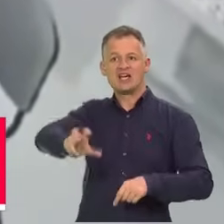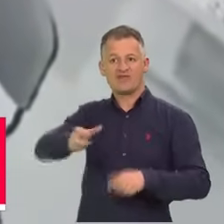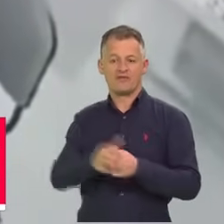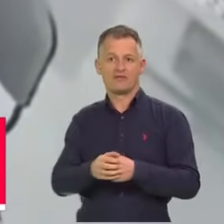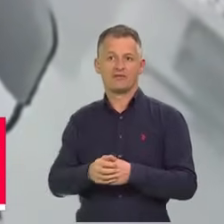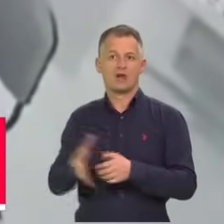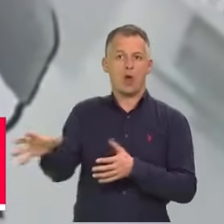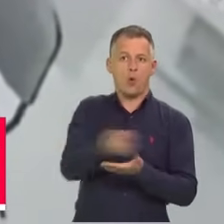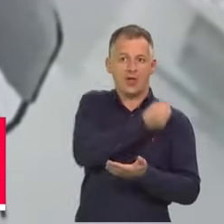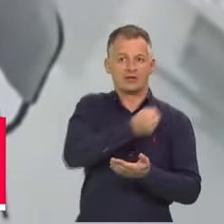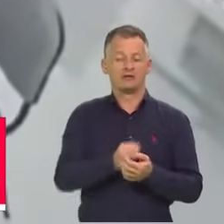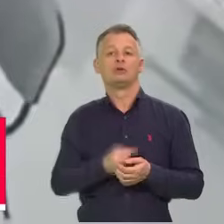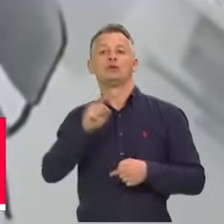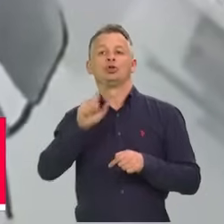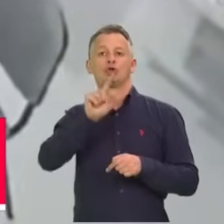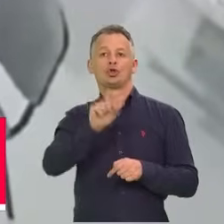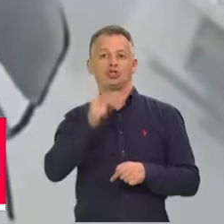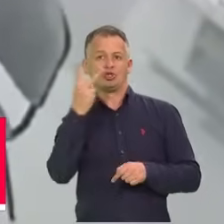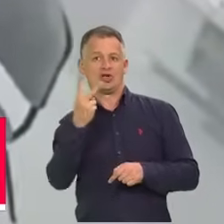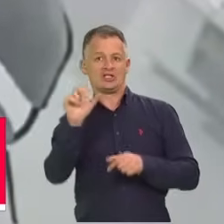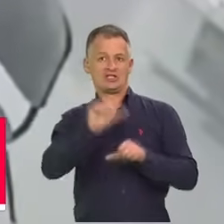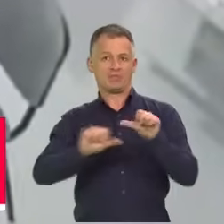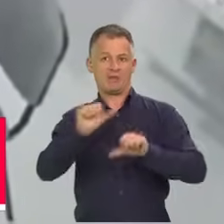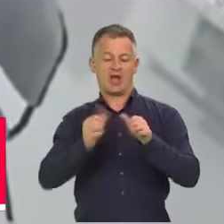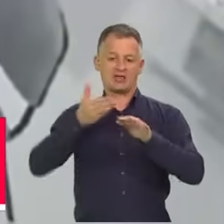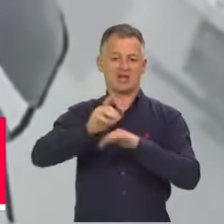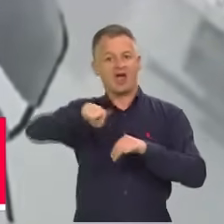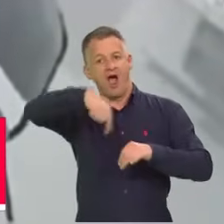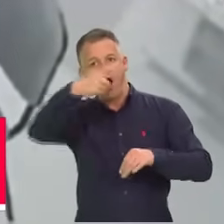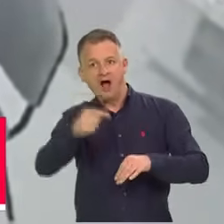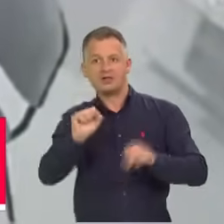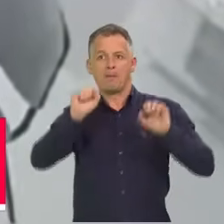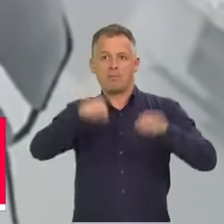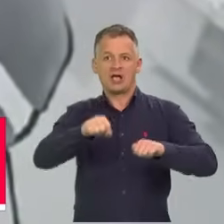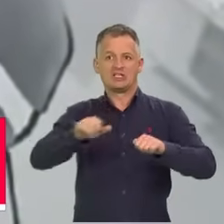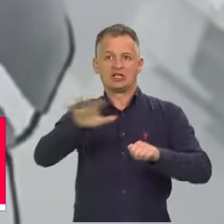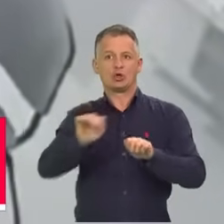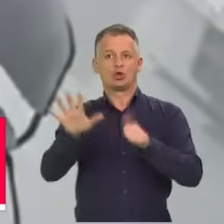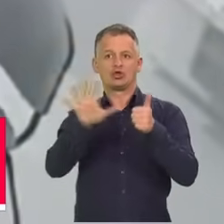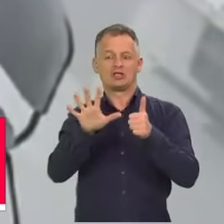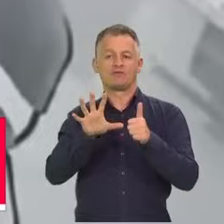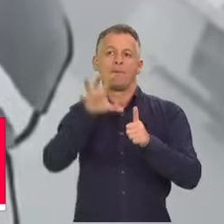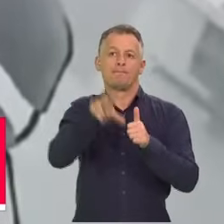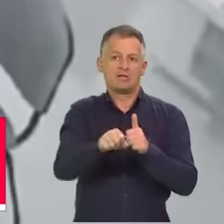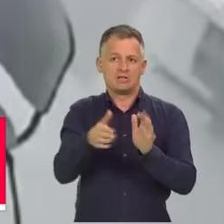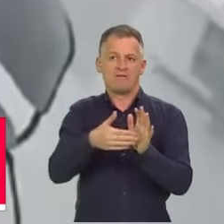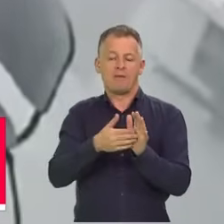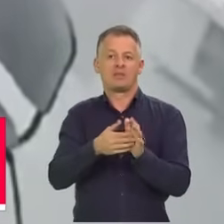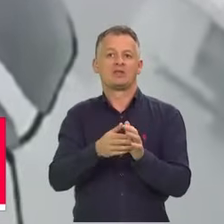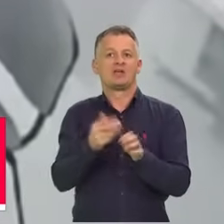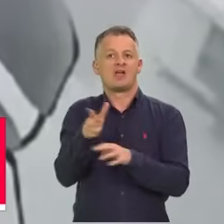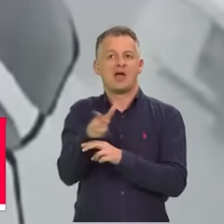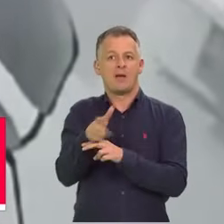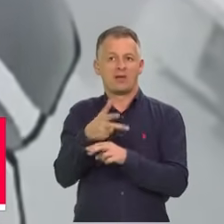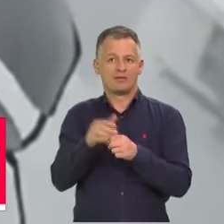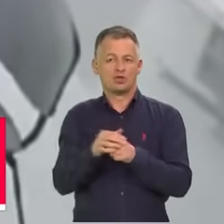iar pe 22 septembrie au pătruns într-o altă bancă din sectorul 6. Jaful a fost atunci surprins de camerele de supraveghere.